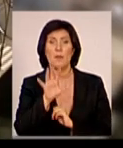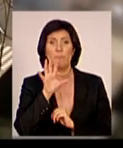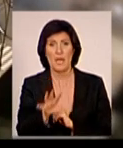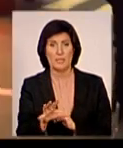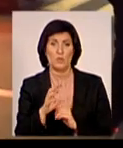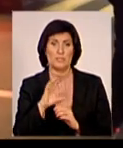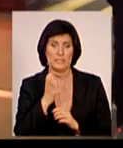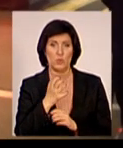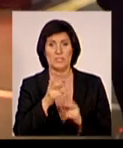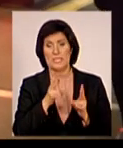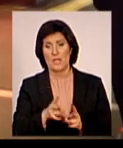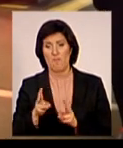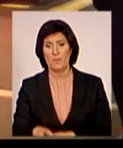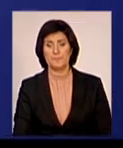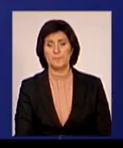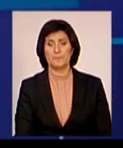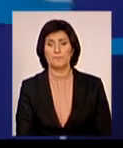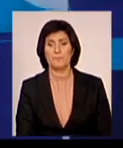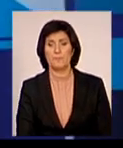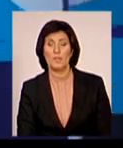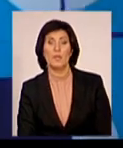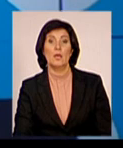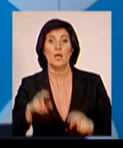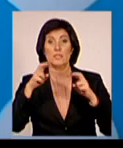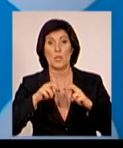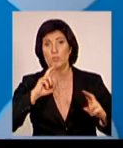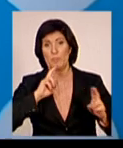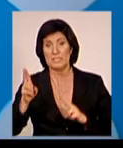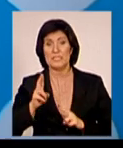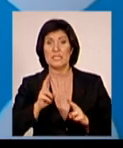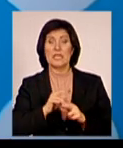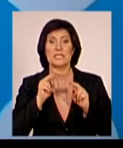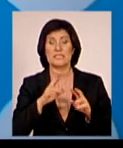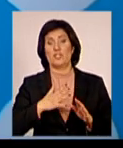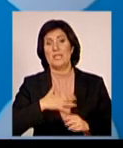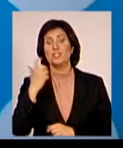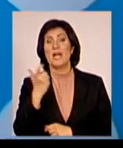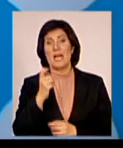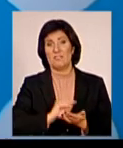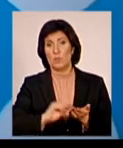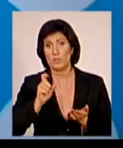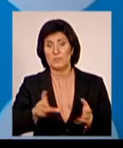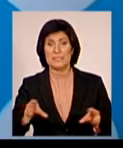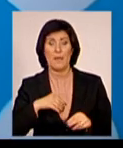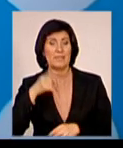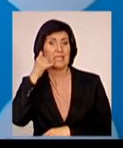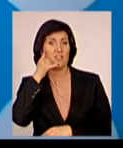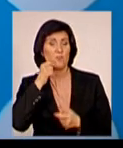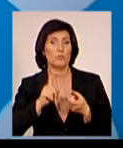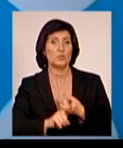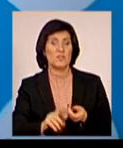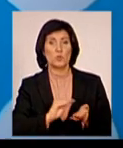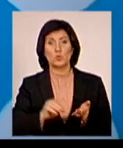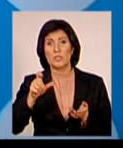п'ятеро зазнали серйозних травм. За розглядом апеляційної скарги стежать наші харківські кореспонденти. З нами на телефонному